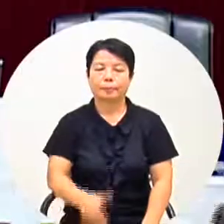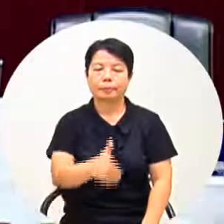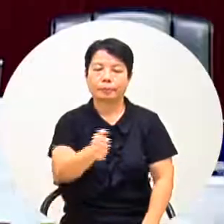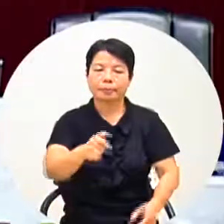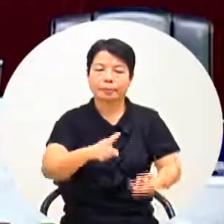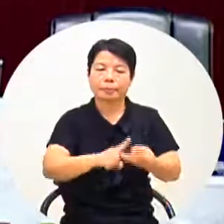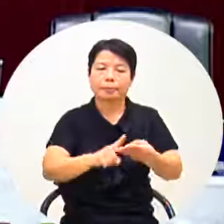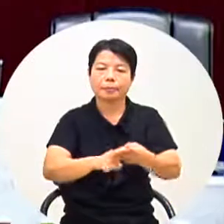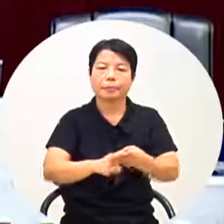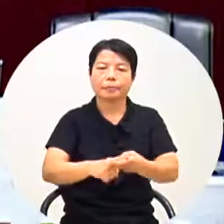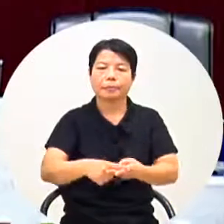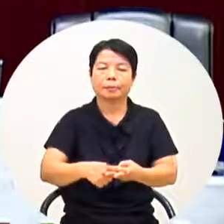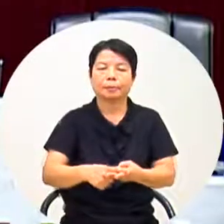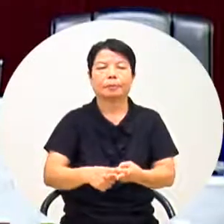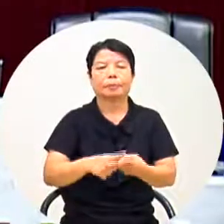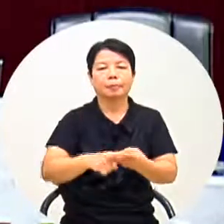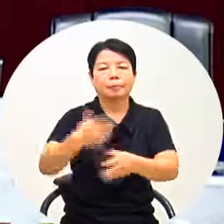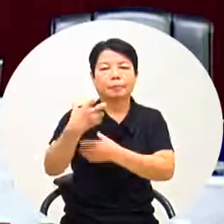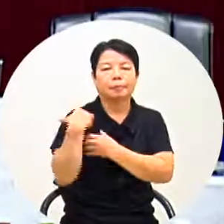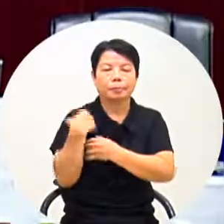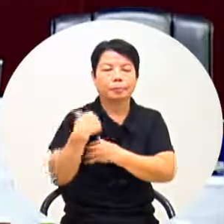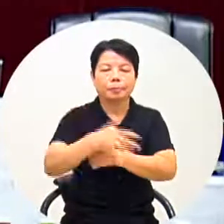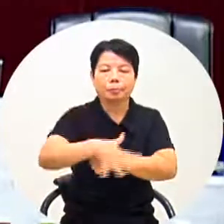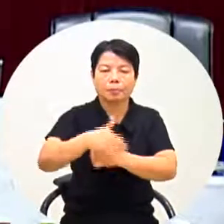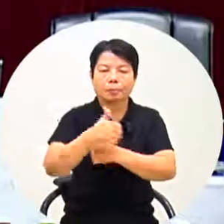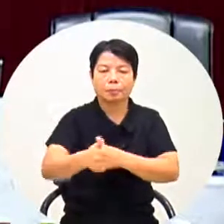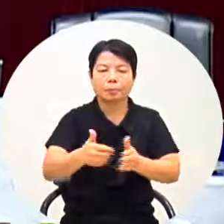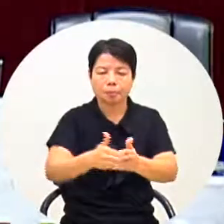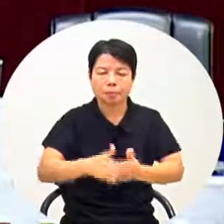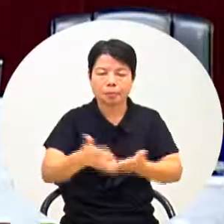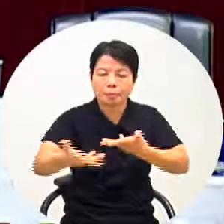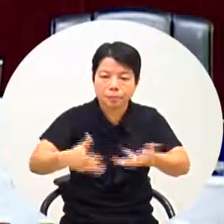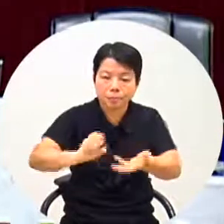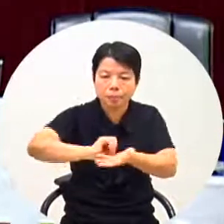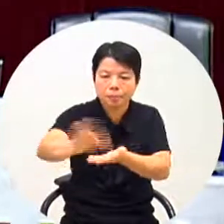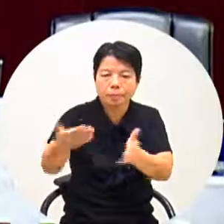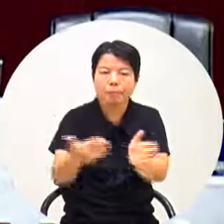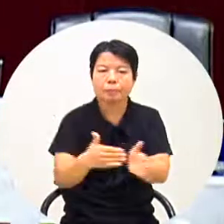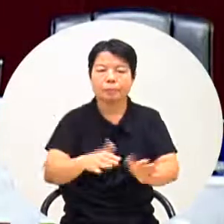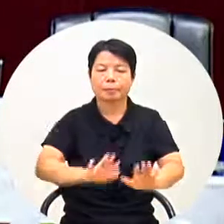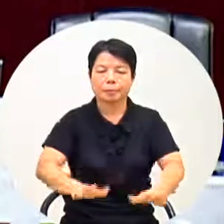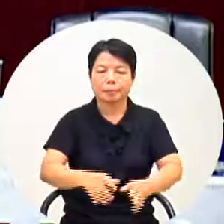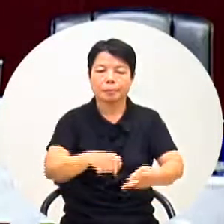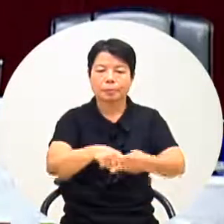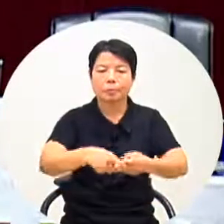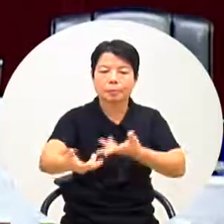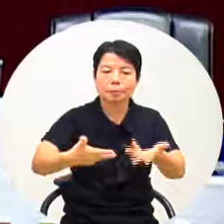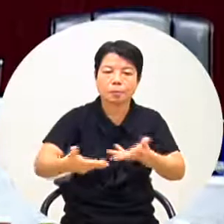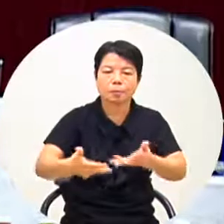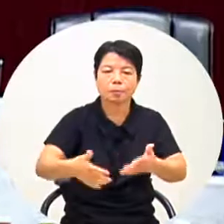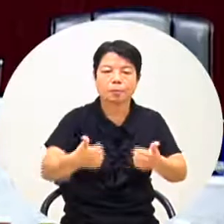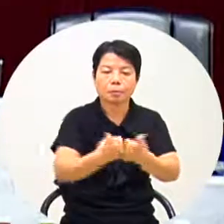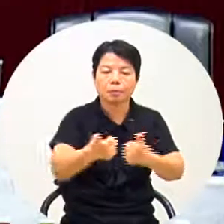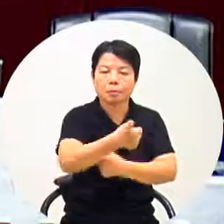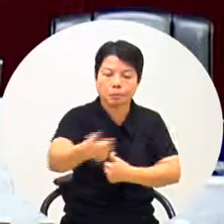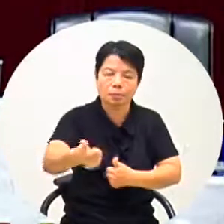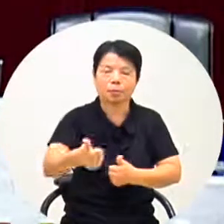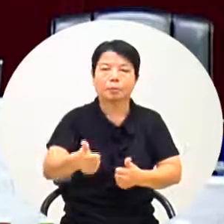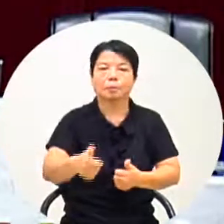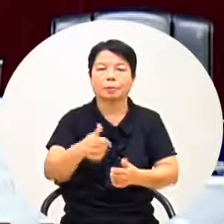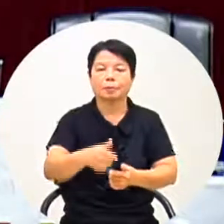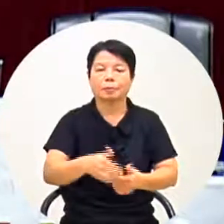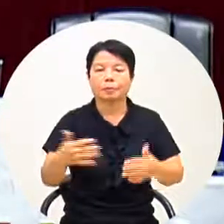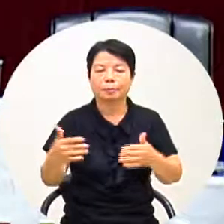委哈。那现在业务报告已经完毕哈，那我们先由公务委员会的议员质询哈，然后再